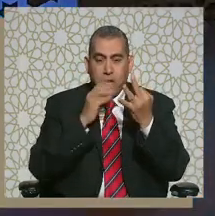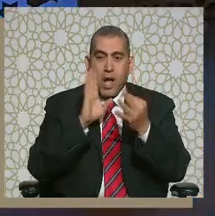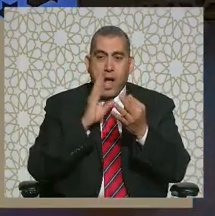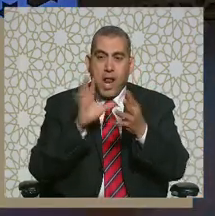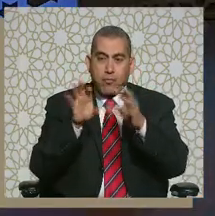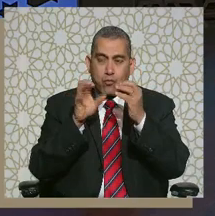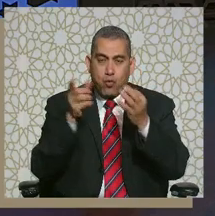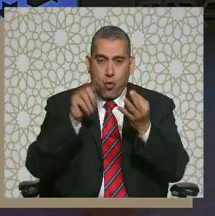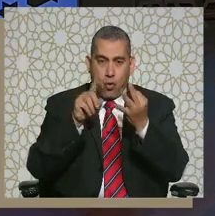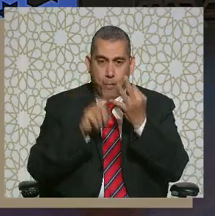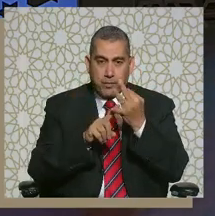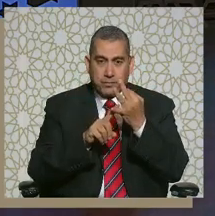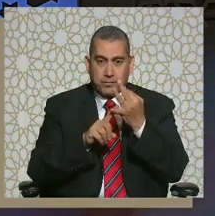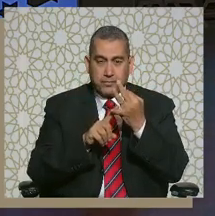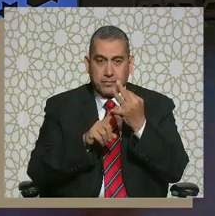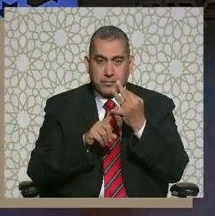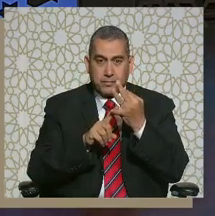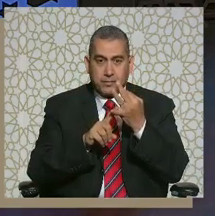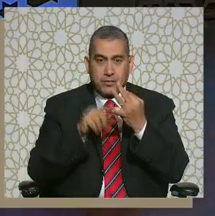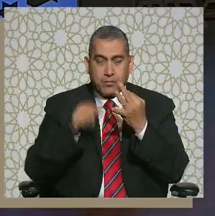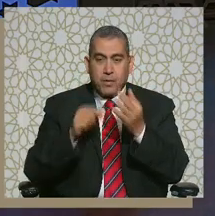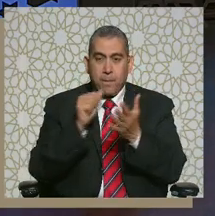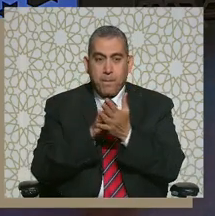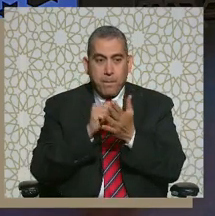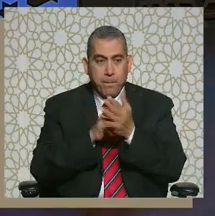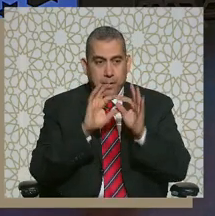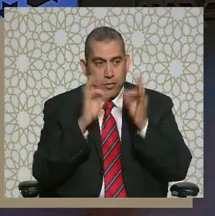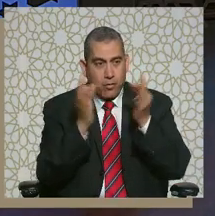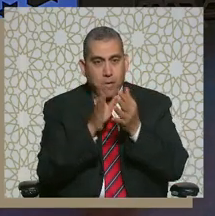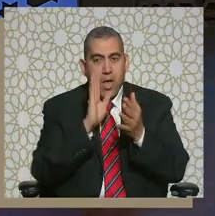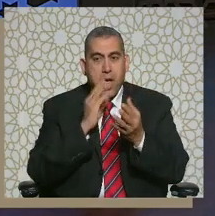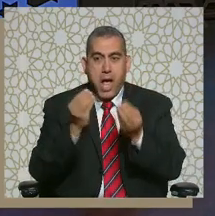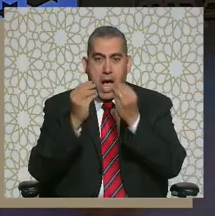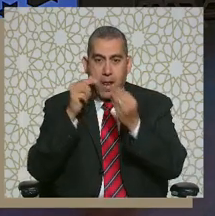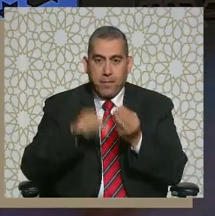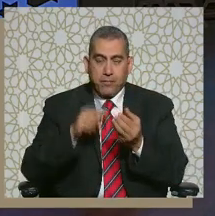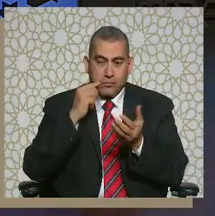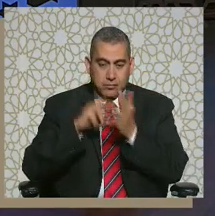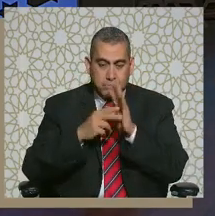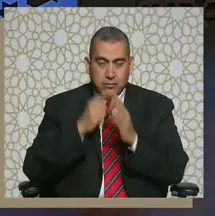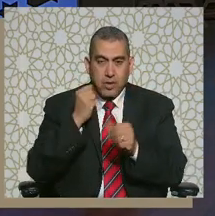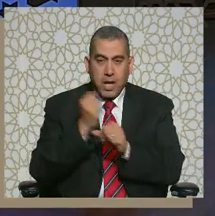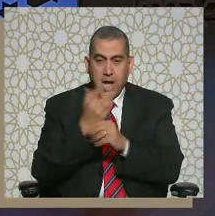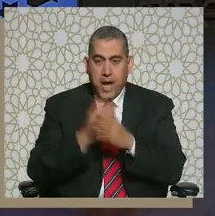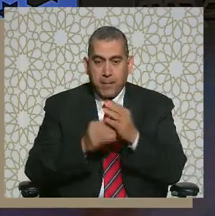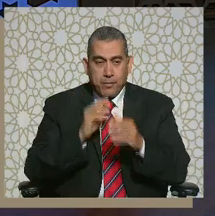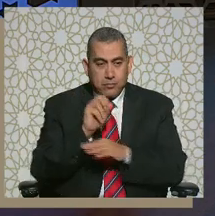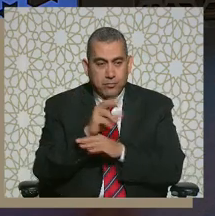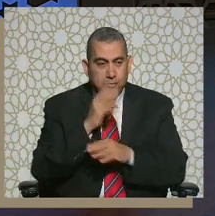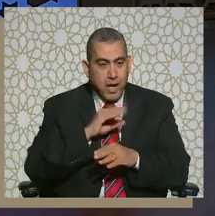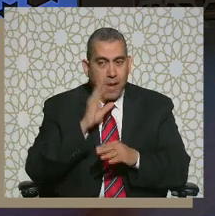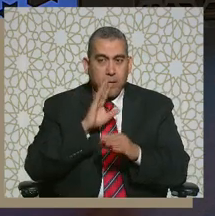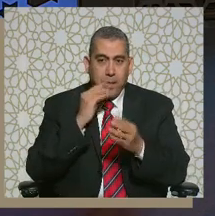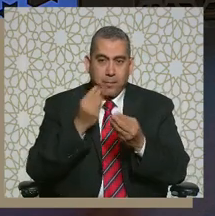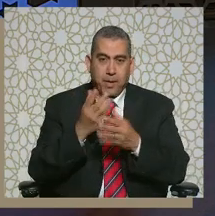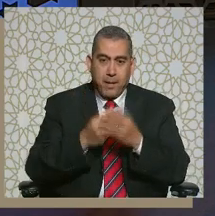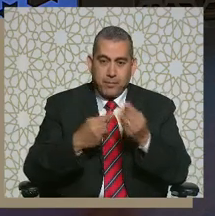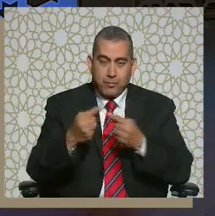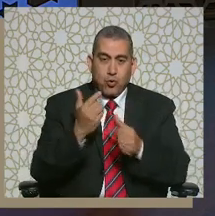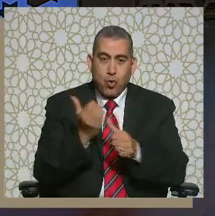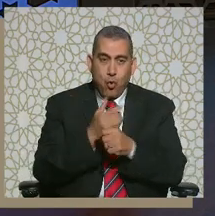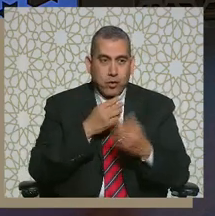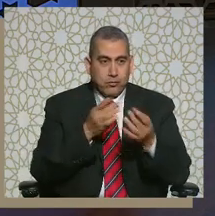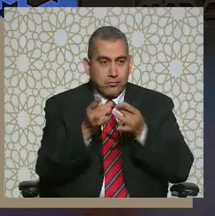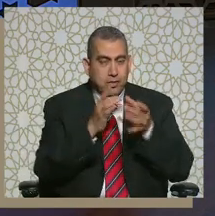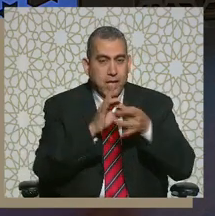حاجه في شان بيتك تعلم شيء ت تتعامل بيه مع اولادك تعلم شيء تتعامل بيه مع زوجتك